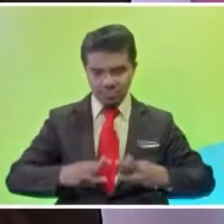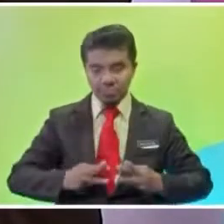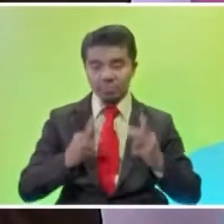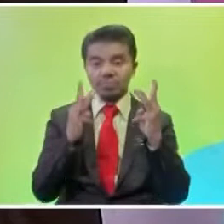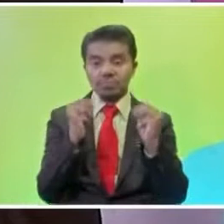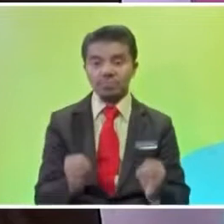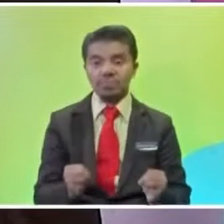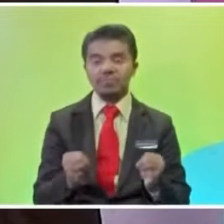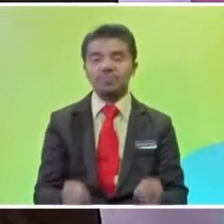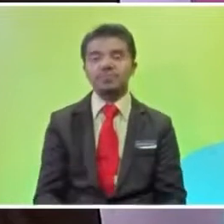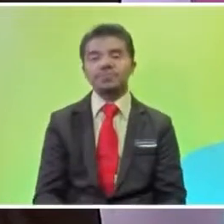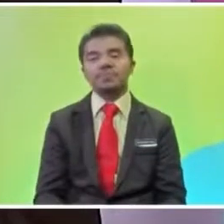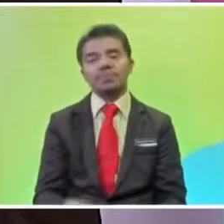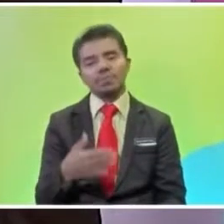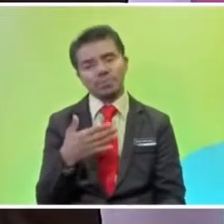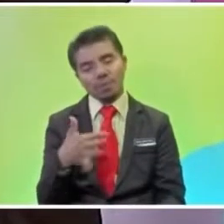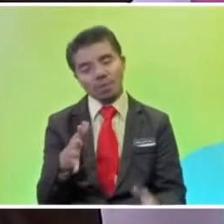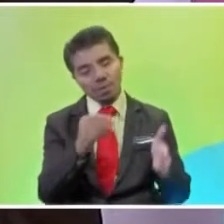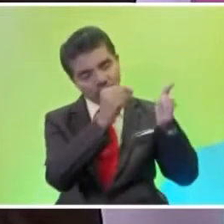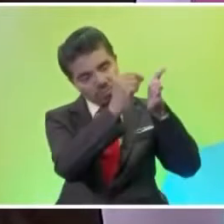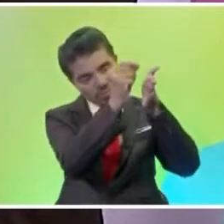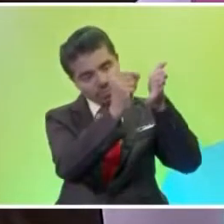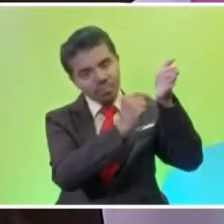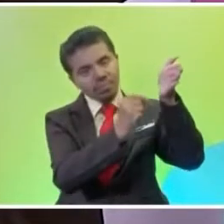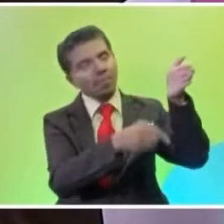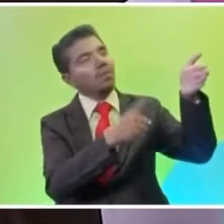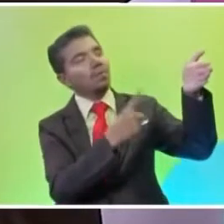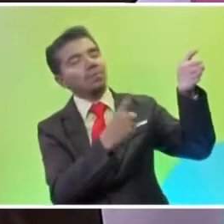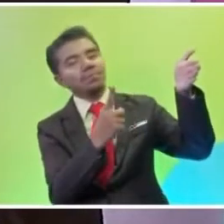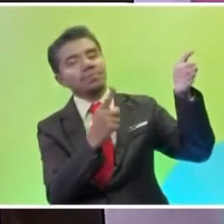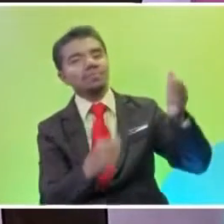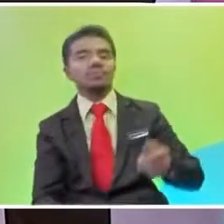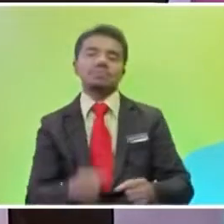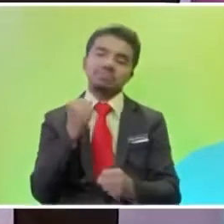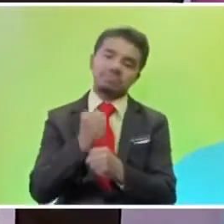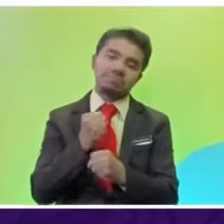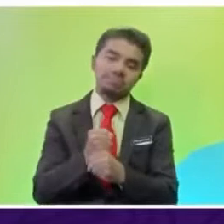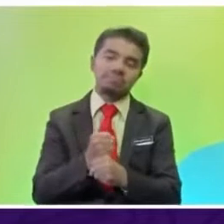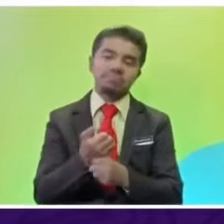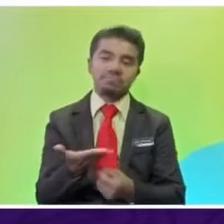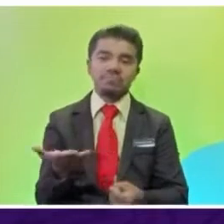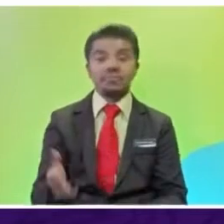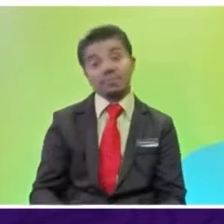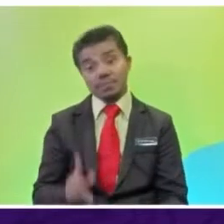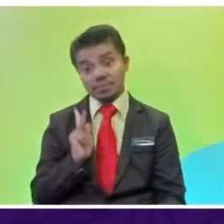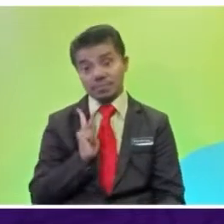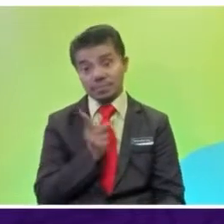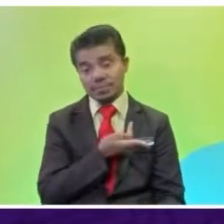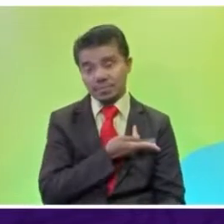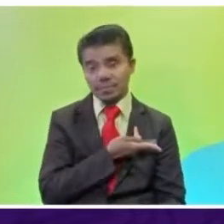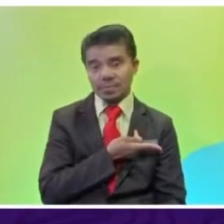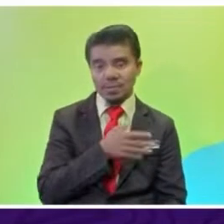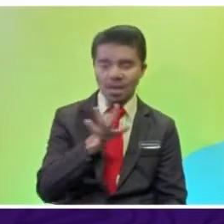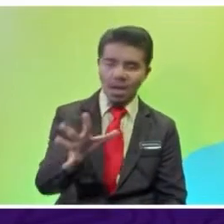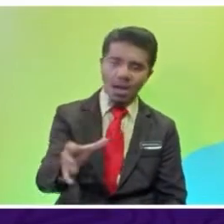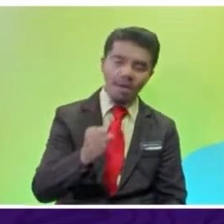mereka membentangkan hasil kerja mereka dan kita tidak lihat pula hasil kerja mereka tersebut yaitu kita ambil bertulis